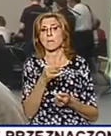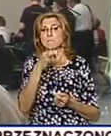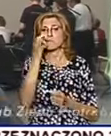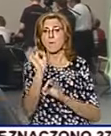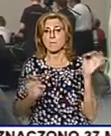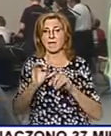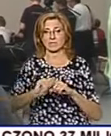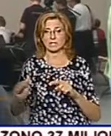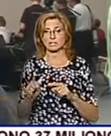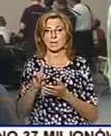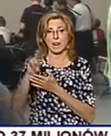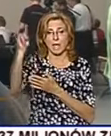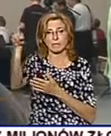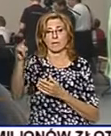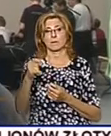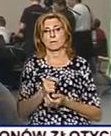latania, poprawić dyscyplinę